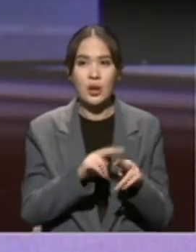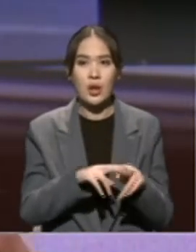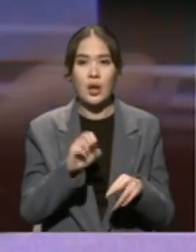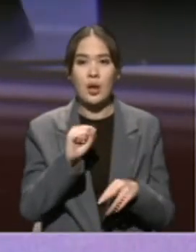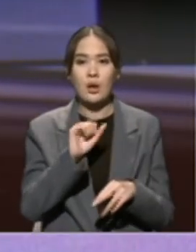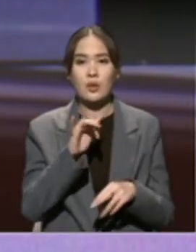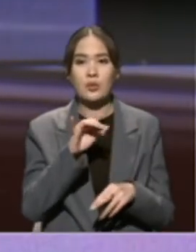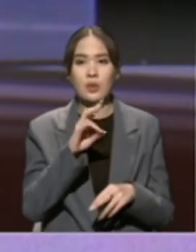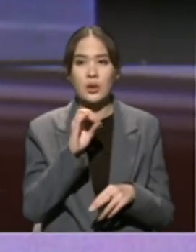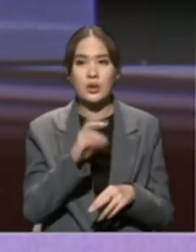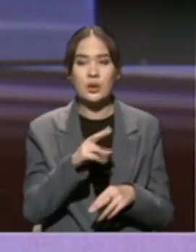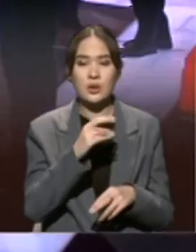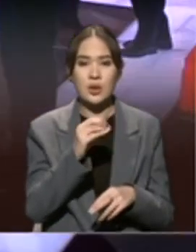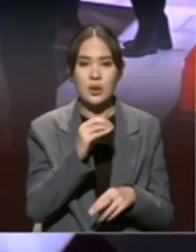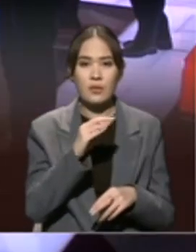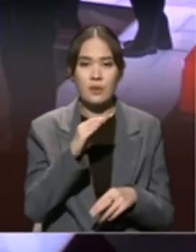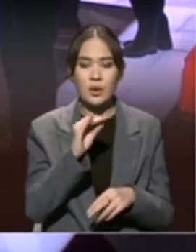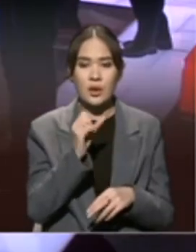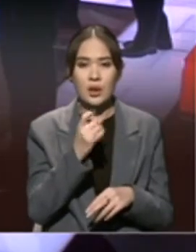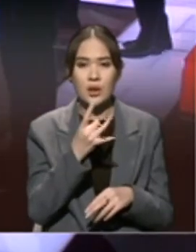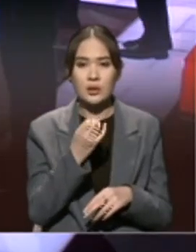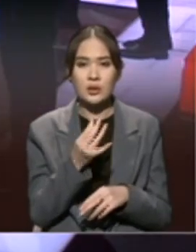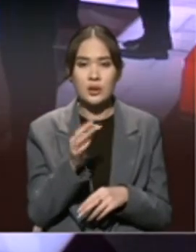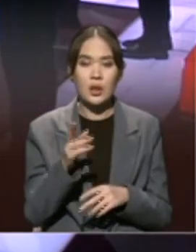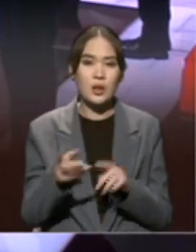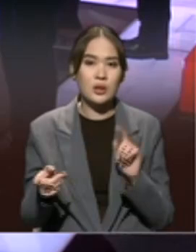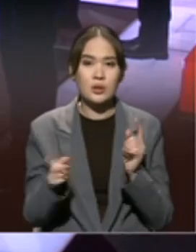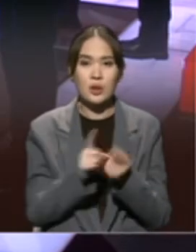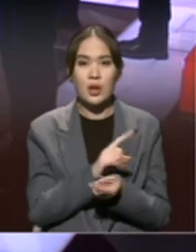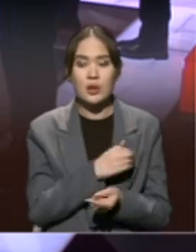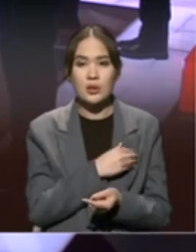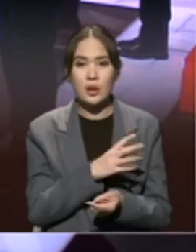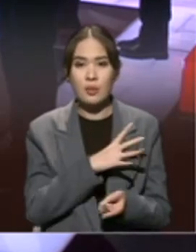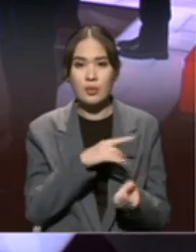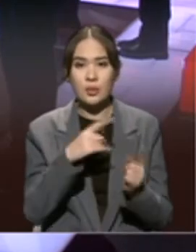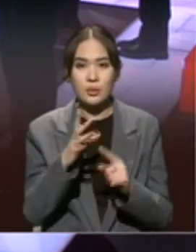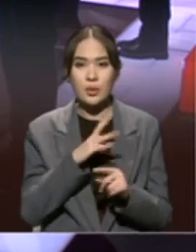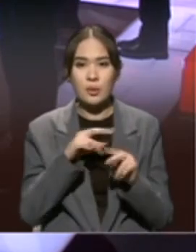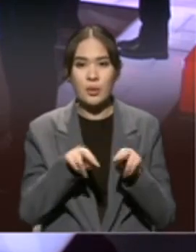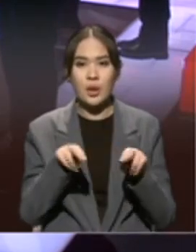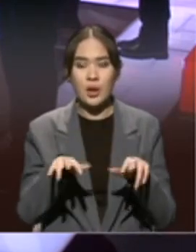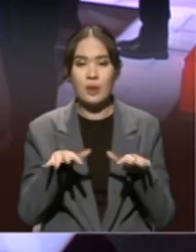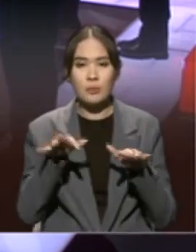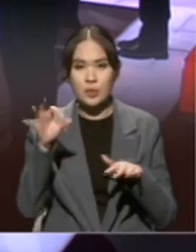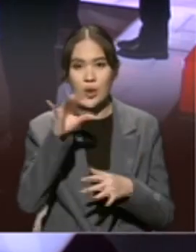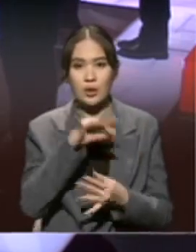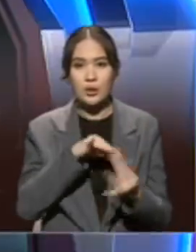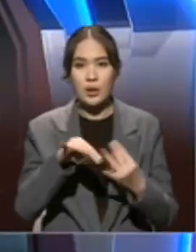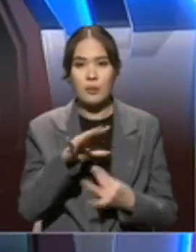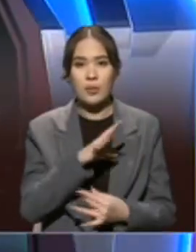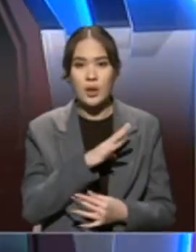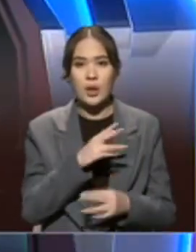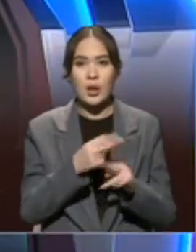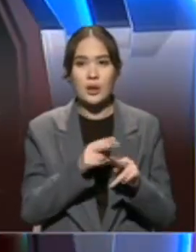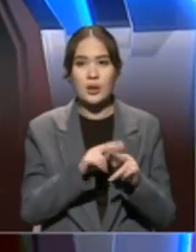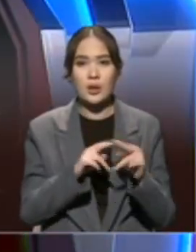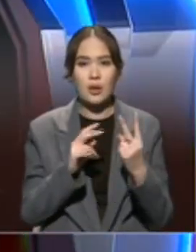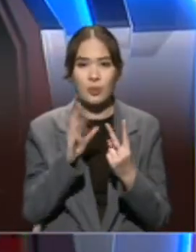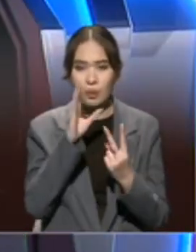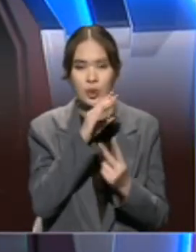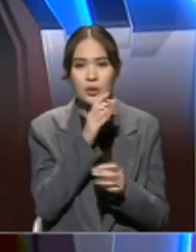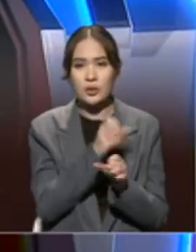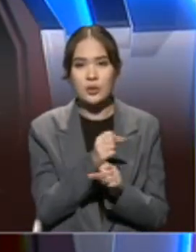жүрген адамдарды дифференциалға ауыстырған кездері де болған. Мен дәл осы мәселені парламентте де көтерген кезде, түсіндіріңізші, аннуитет пен дифференциал қысқа-қысқа